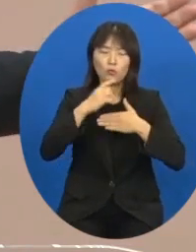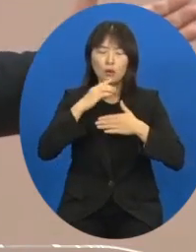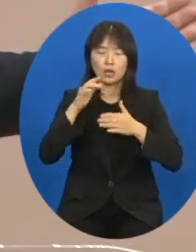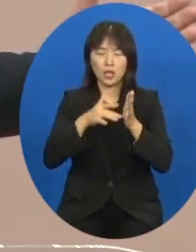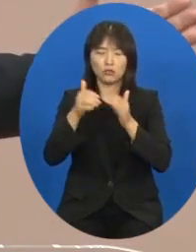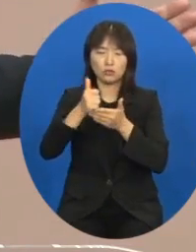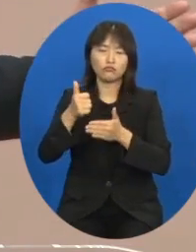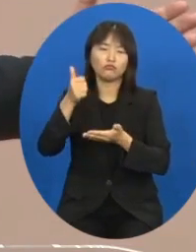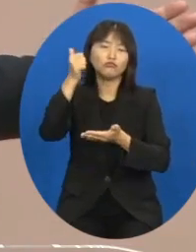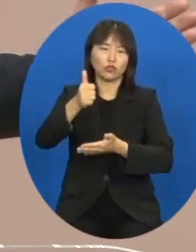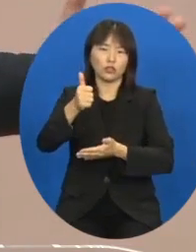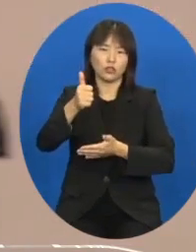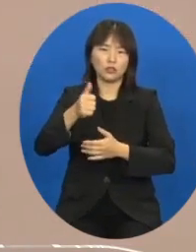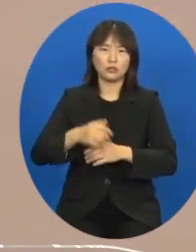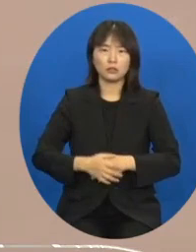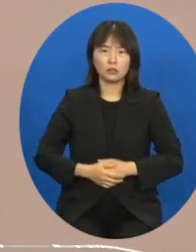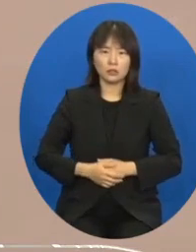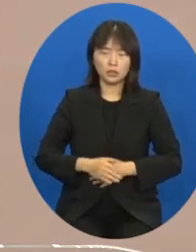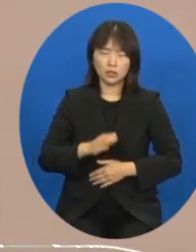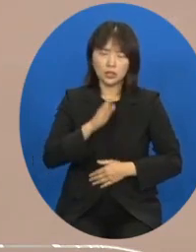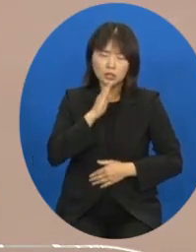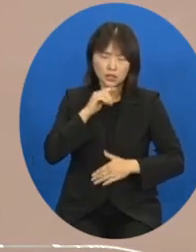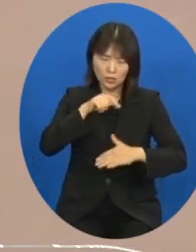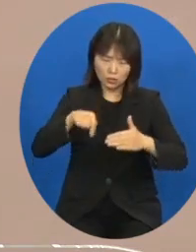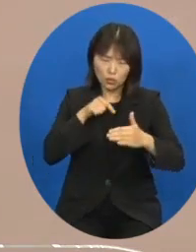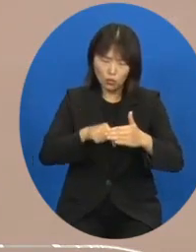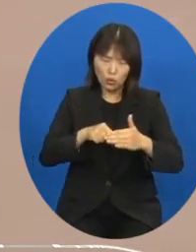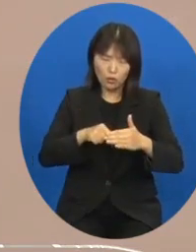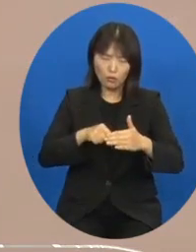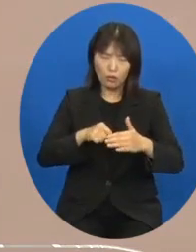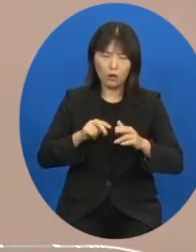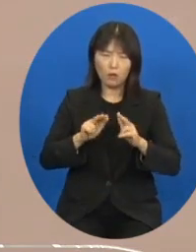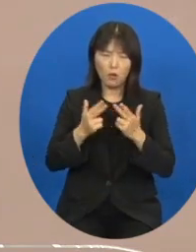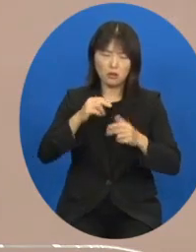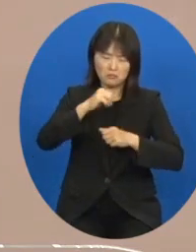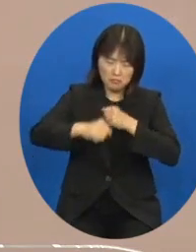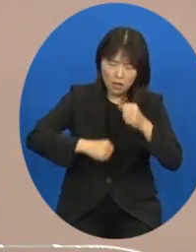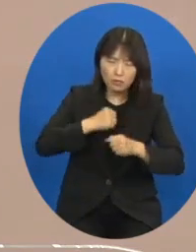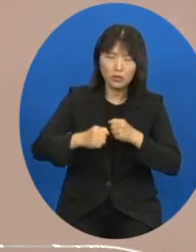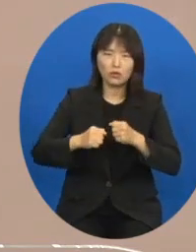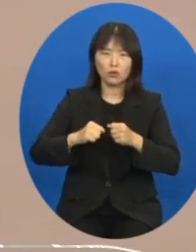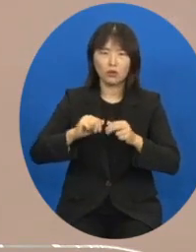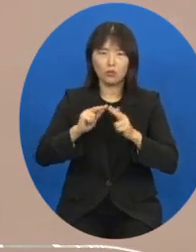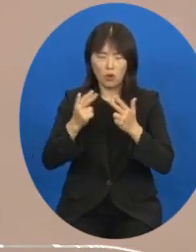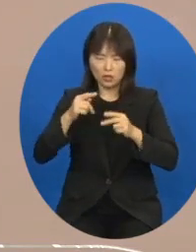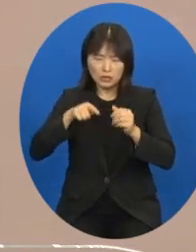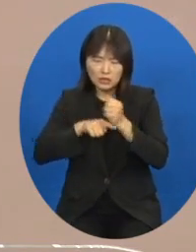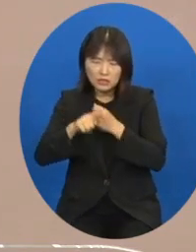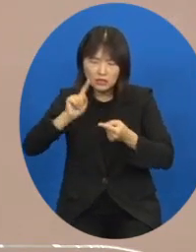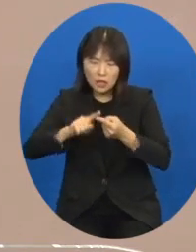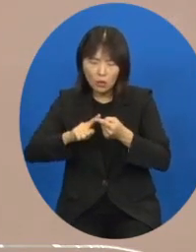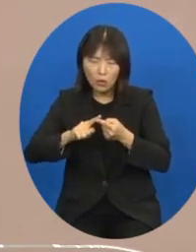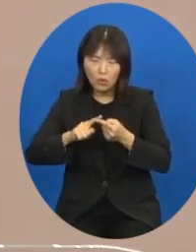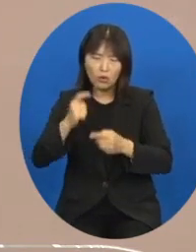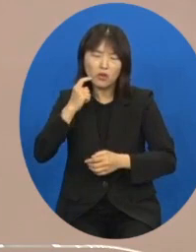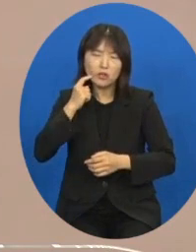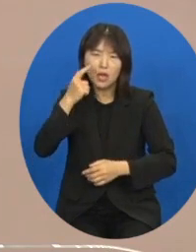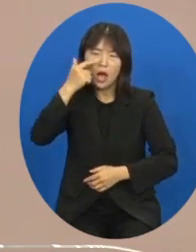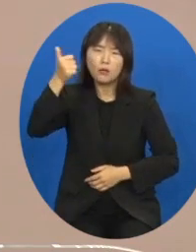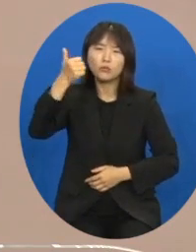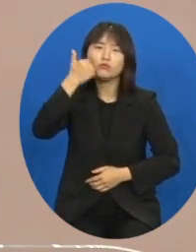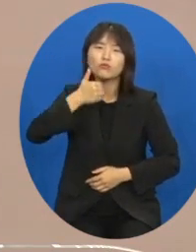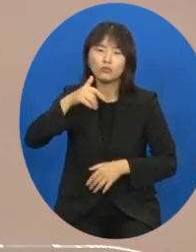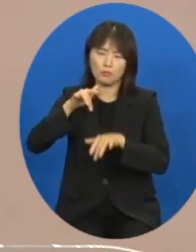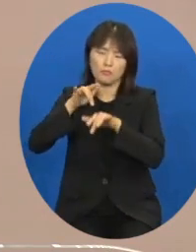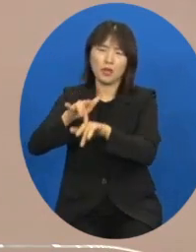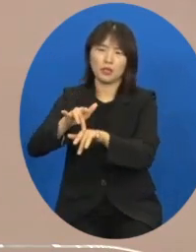교회의 주인이시지 실제로는 전혀 자기 마음대로 자기 뜻대로 거짓의 아비가